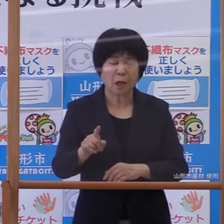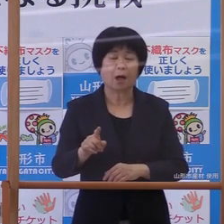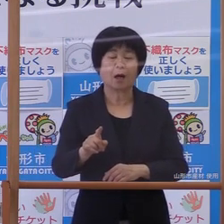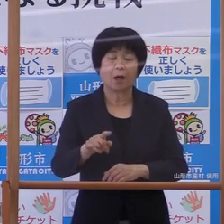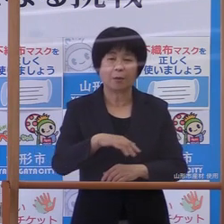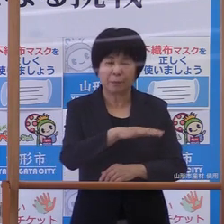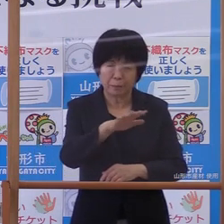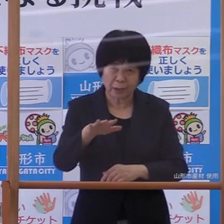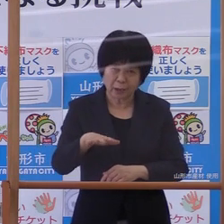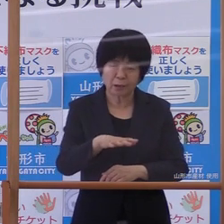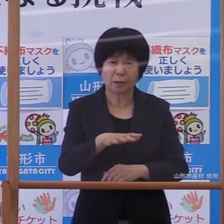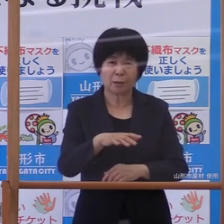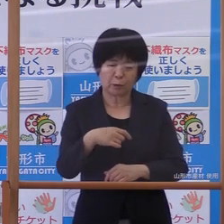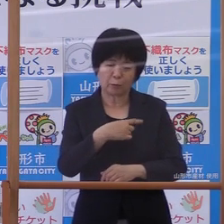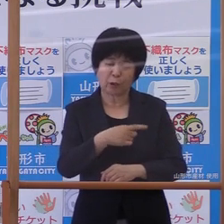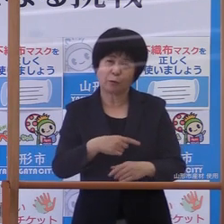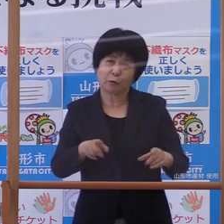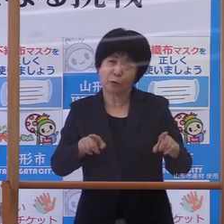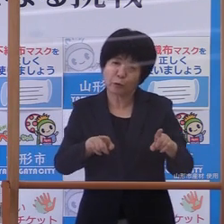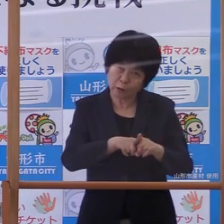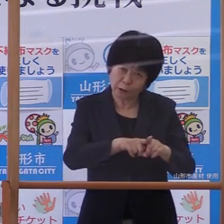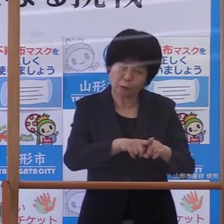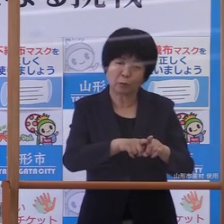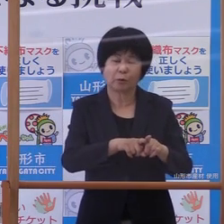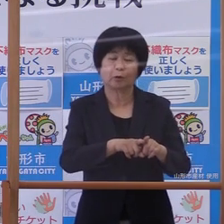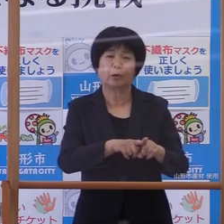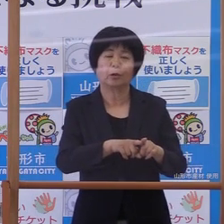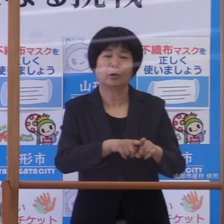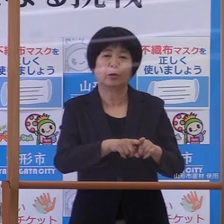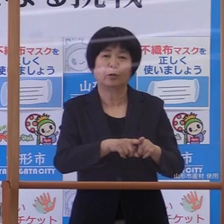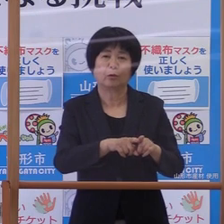に寄り添うとともに、やはりこの